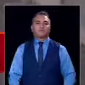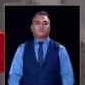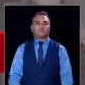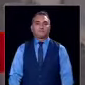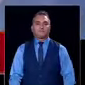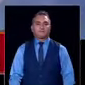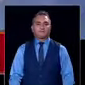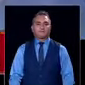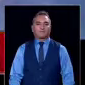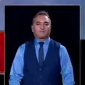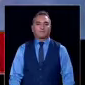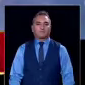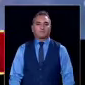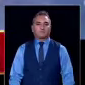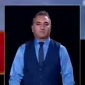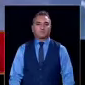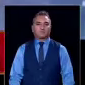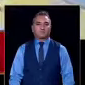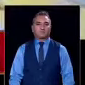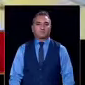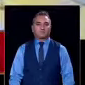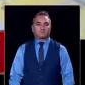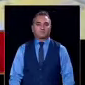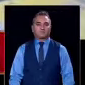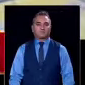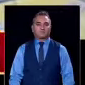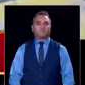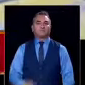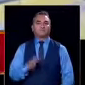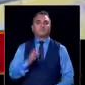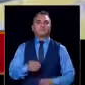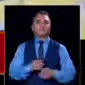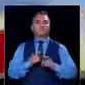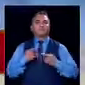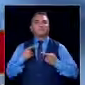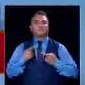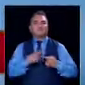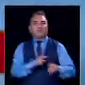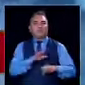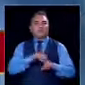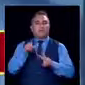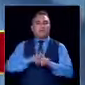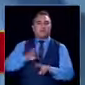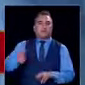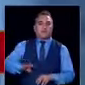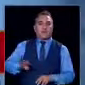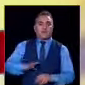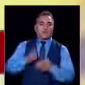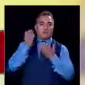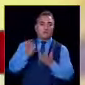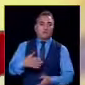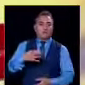Arabayla şaka yapayım derken üzerine gelince kaza oluşmuş burada. Aklınca şaka yaptı, yeğeninin üzerine aracını böyle